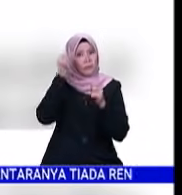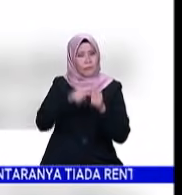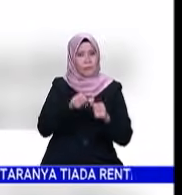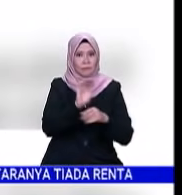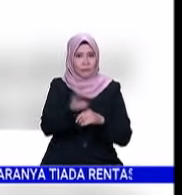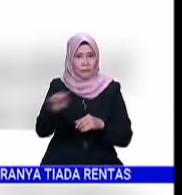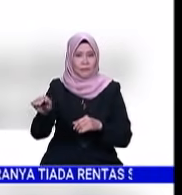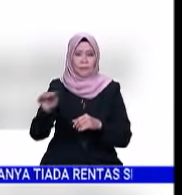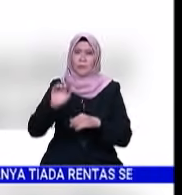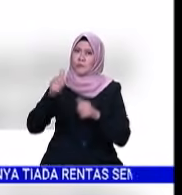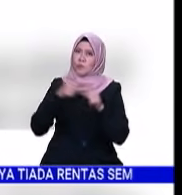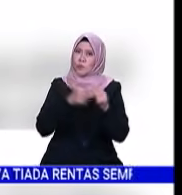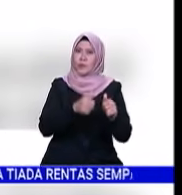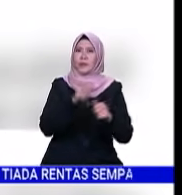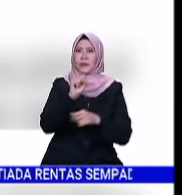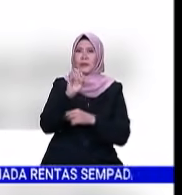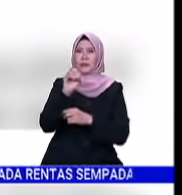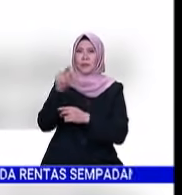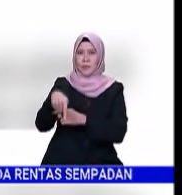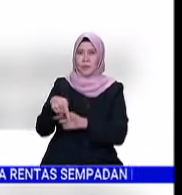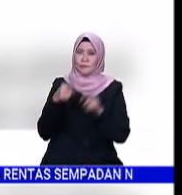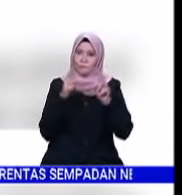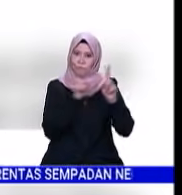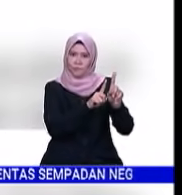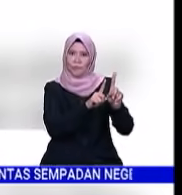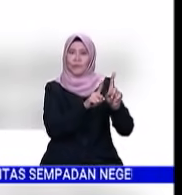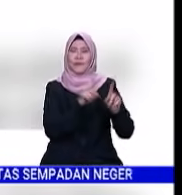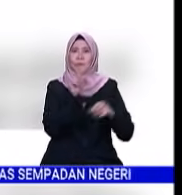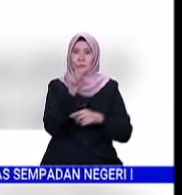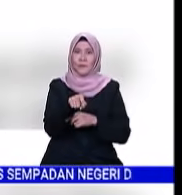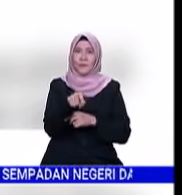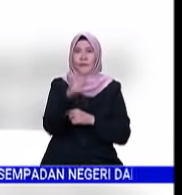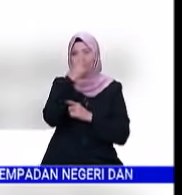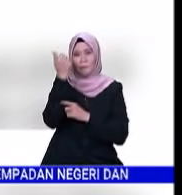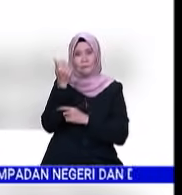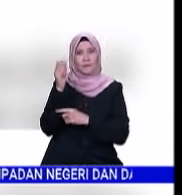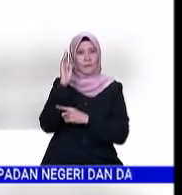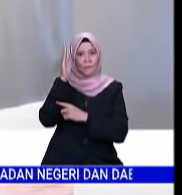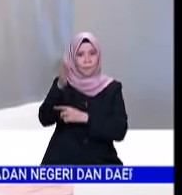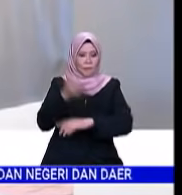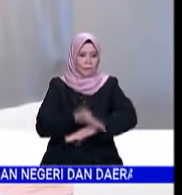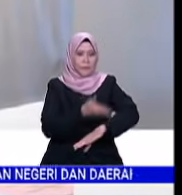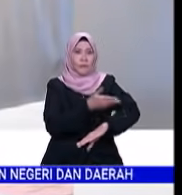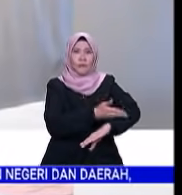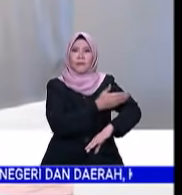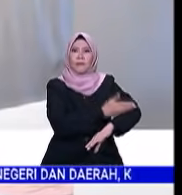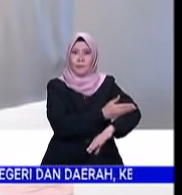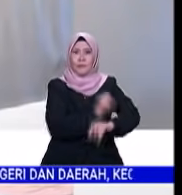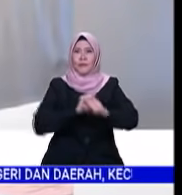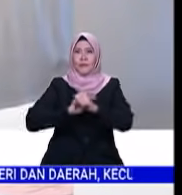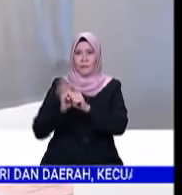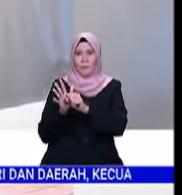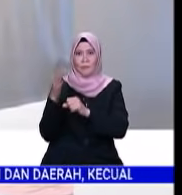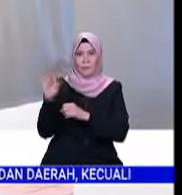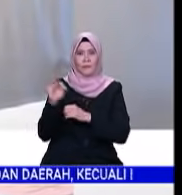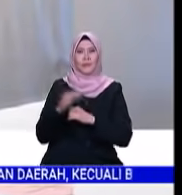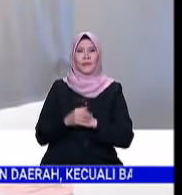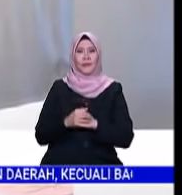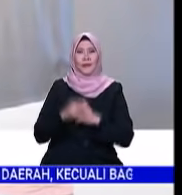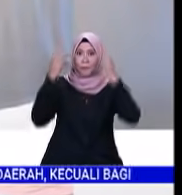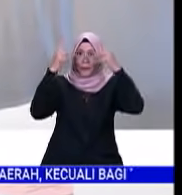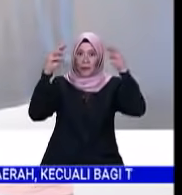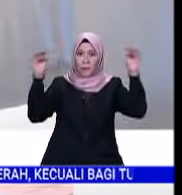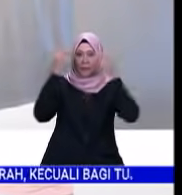terlibat supaya terus patuh prosedur operasi standard SOP bagi terus menambah baik situasi pandemik. Perdana Menteri turut